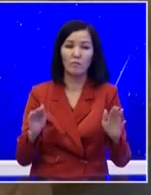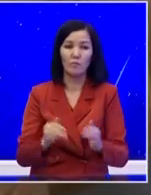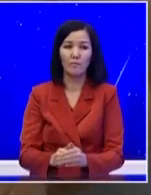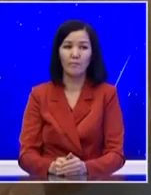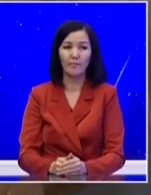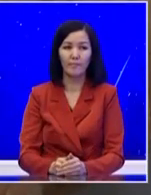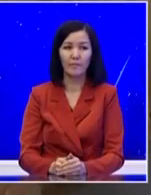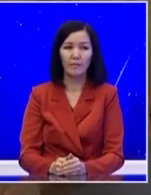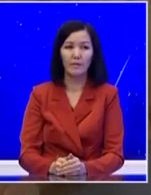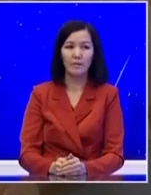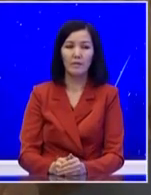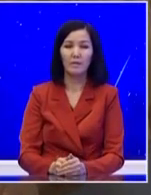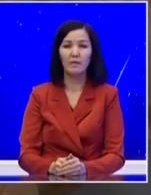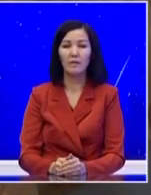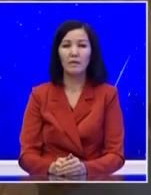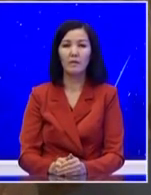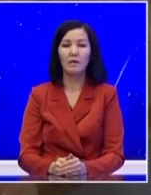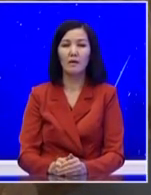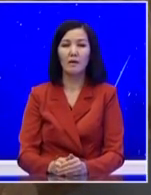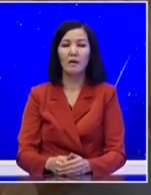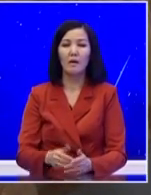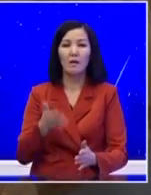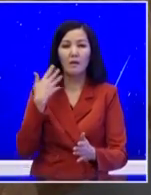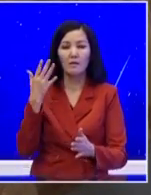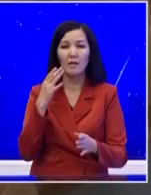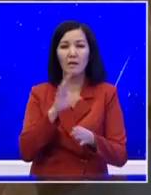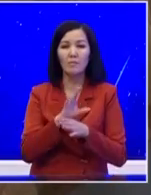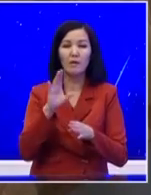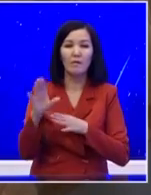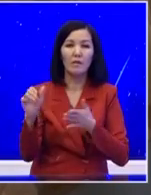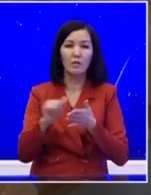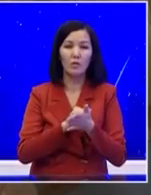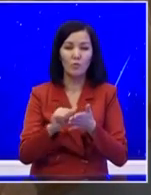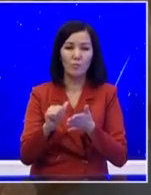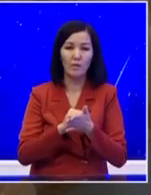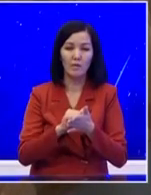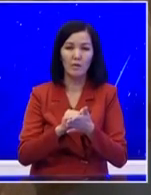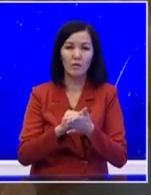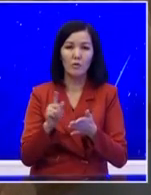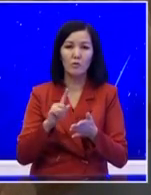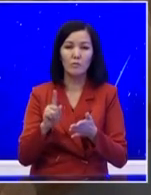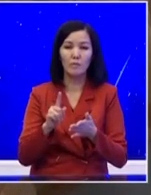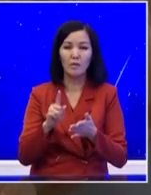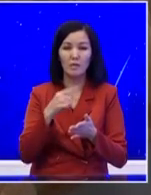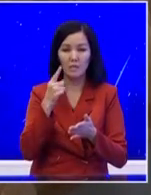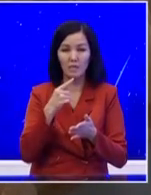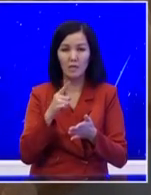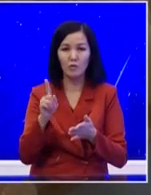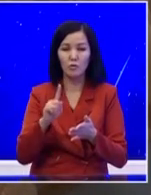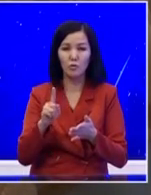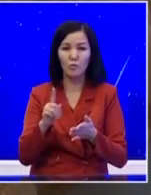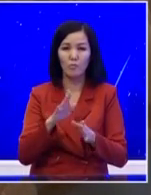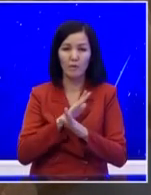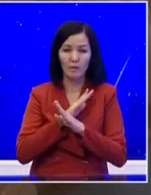Командование, когда отправляло документы, кто ранен, кто погиб, ему сказали, что он погиб.